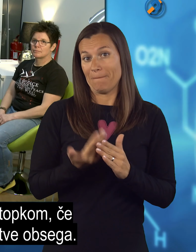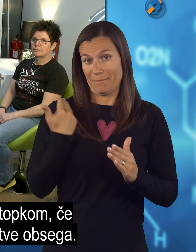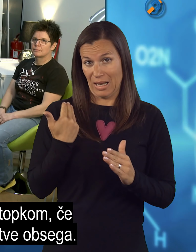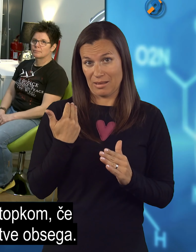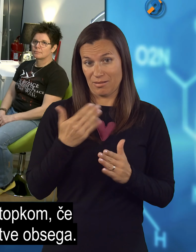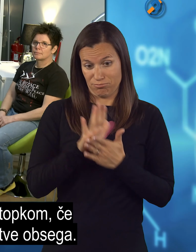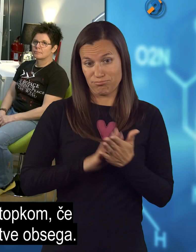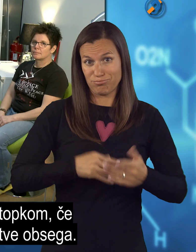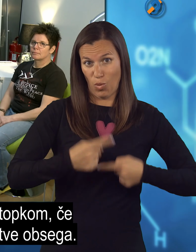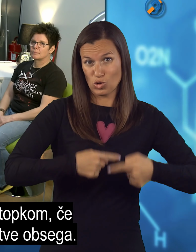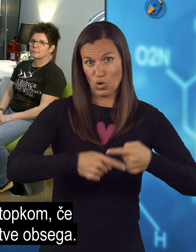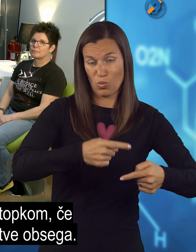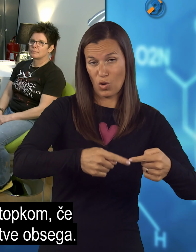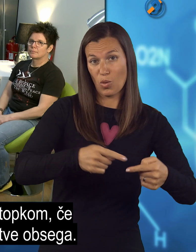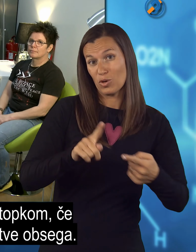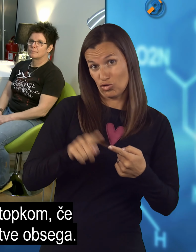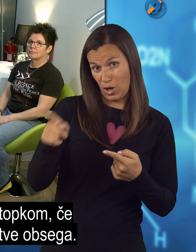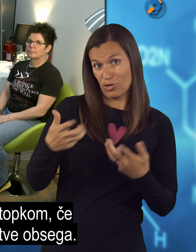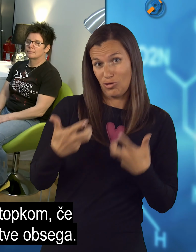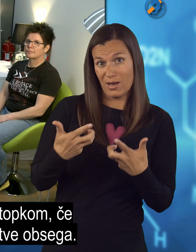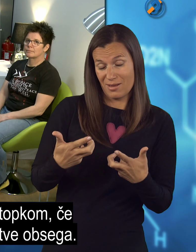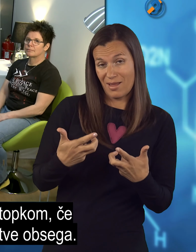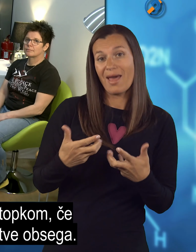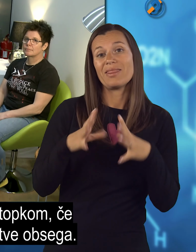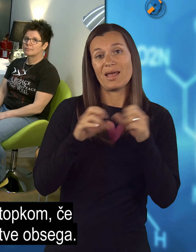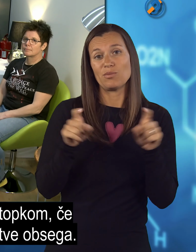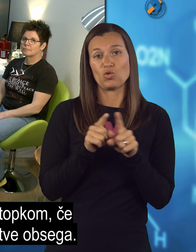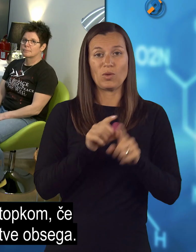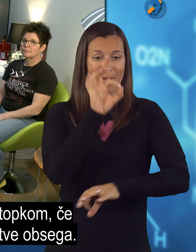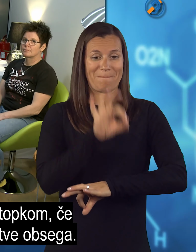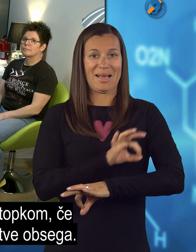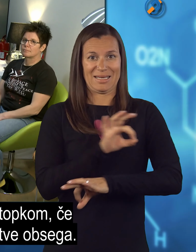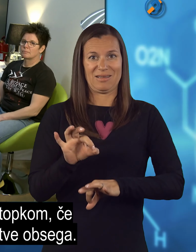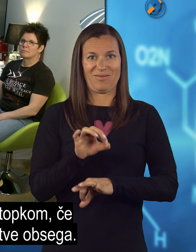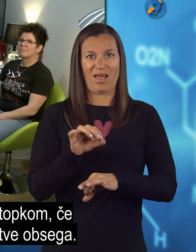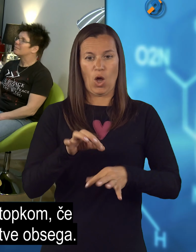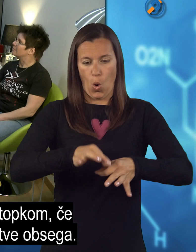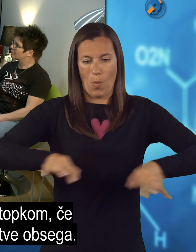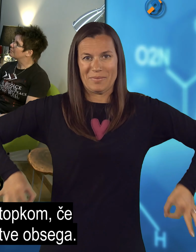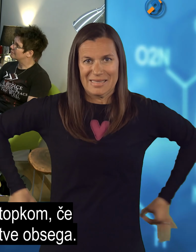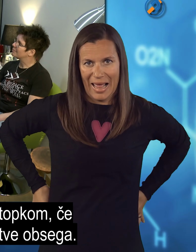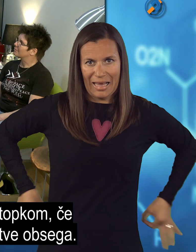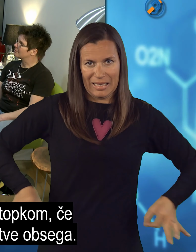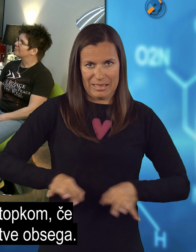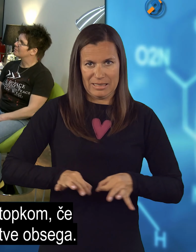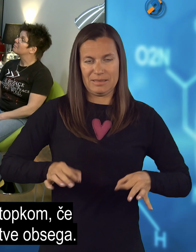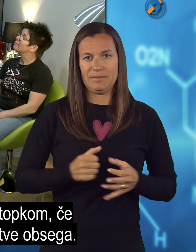Zdaj, pred samim postopkom, če želite, mi tudi naredimo meritve obsega.